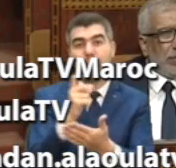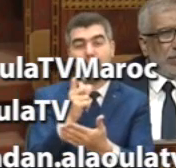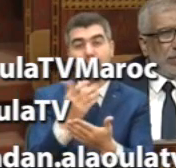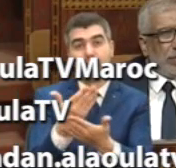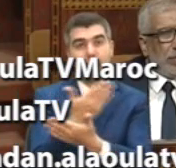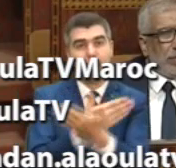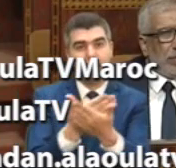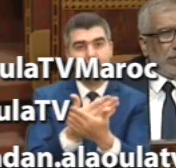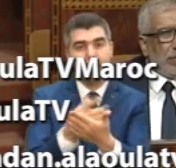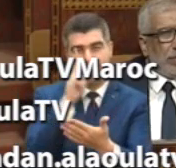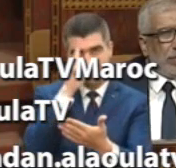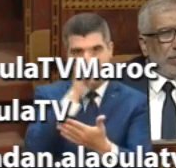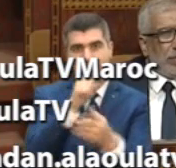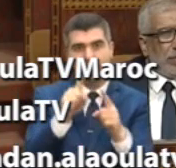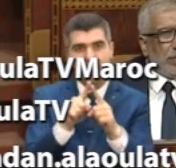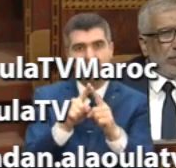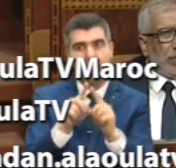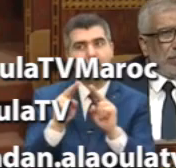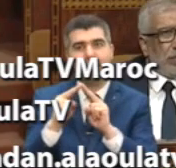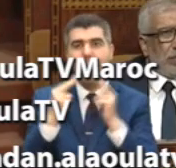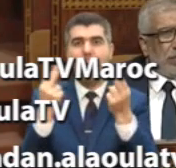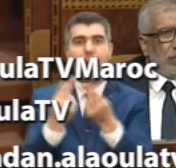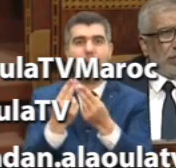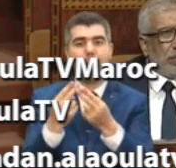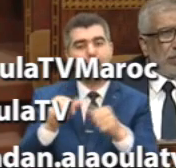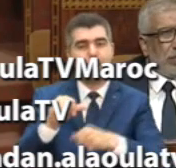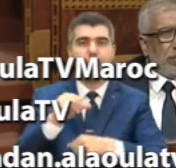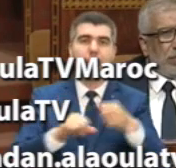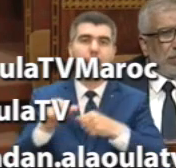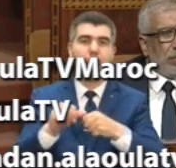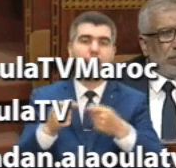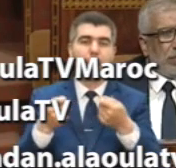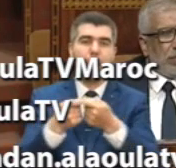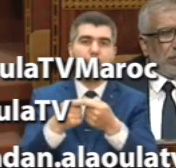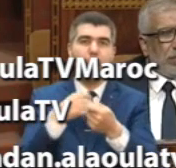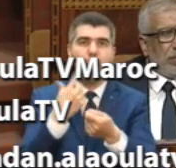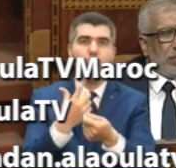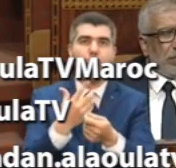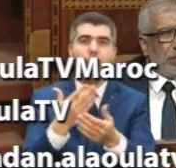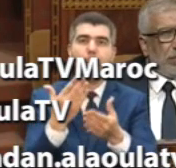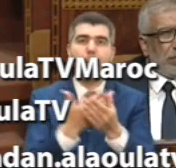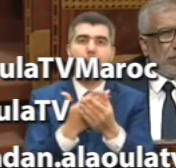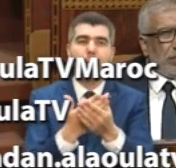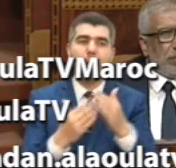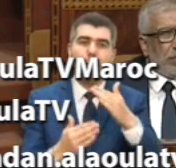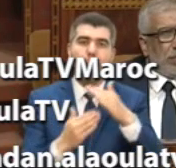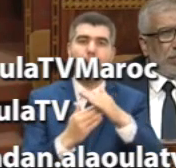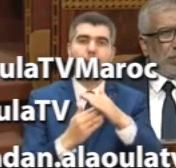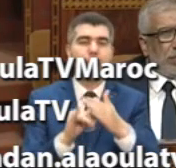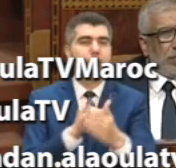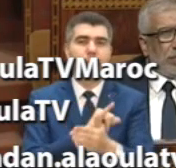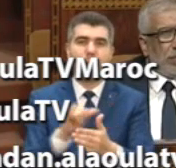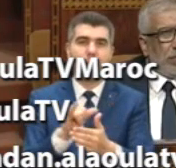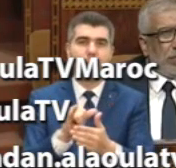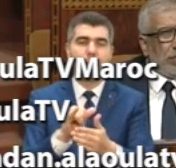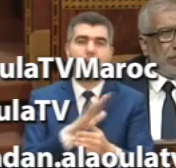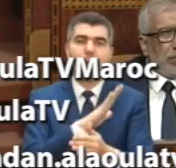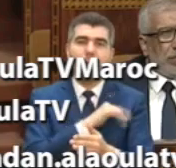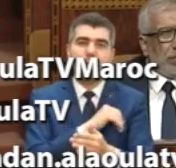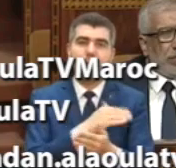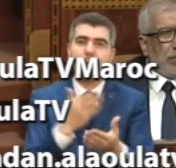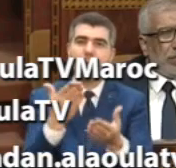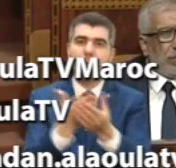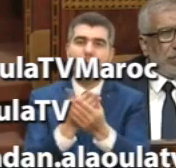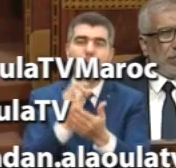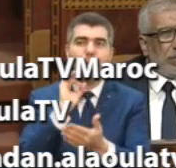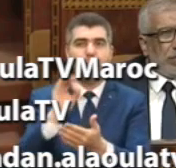أن المنتظم الدولي يراجع هذه المقاربة في التعاطي والوقف بالكيل بالمكيالين في قضية عادلة هي قضية ديال